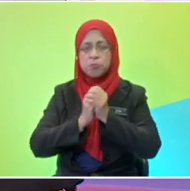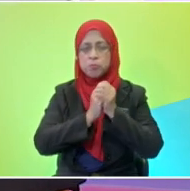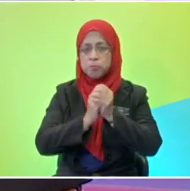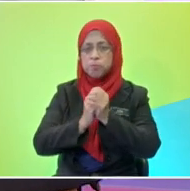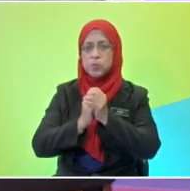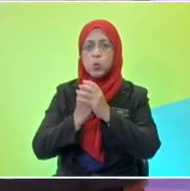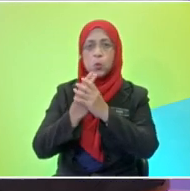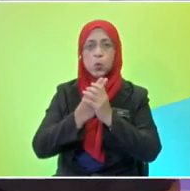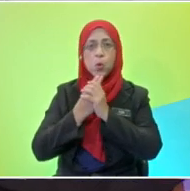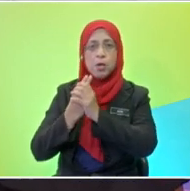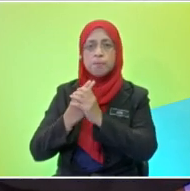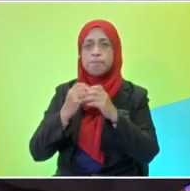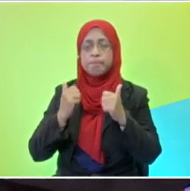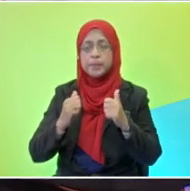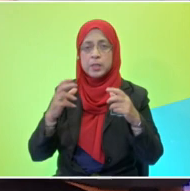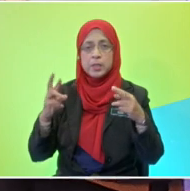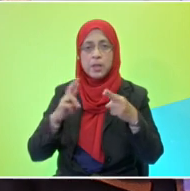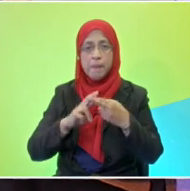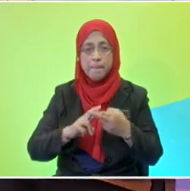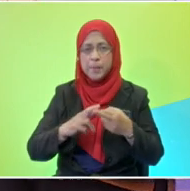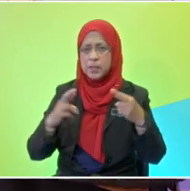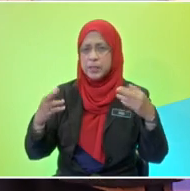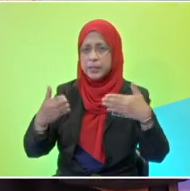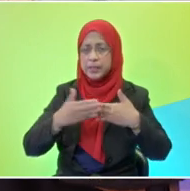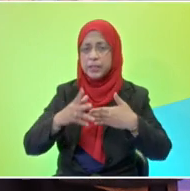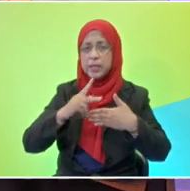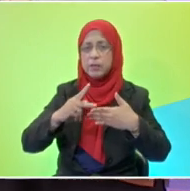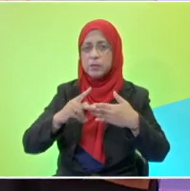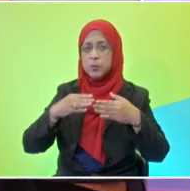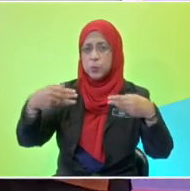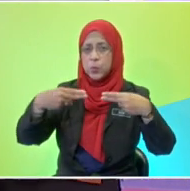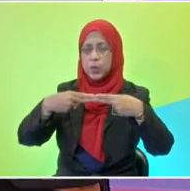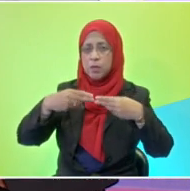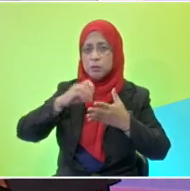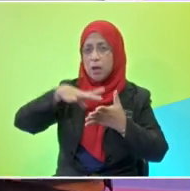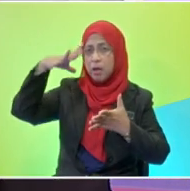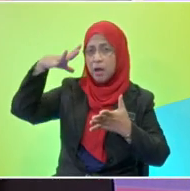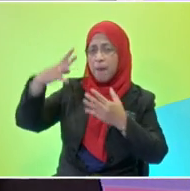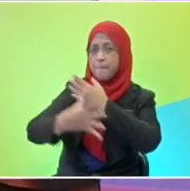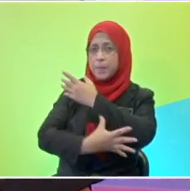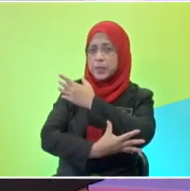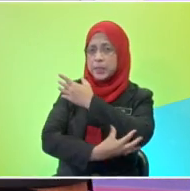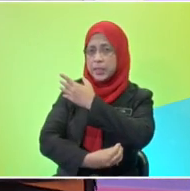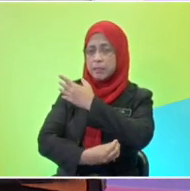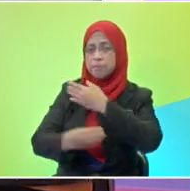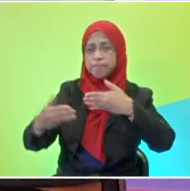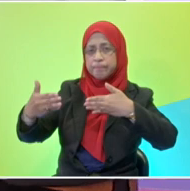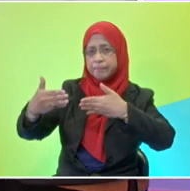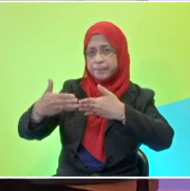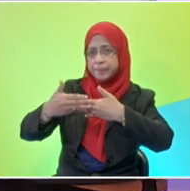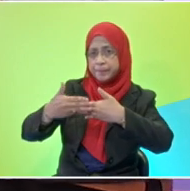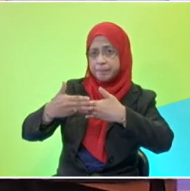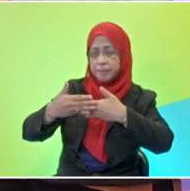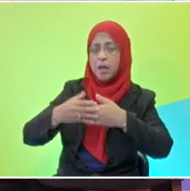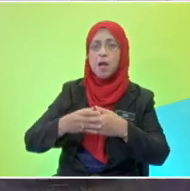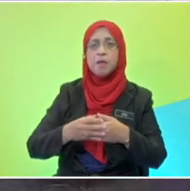akan terbenam dan merapatkan jurang perbedaan antara kaya dan miskin tak laku yang kaya-kaya yang miskin-miskin akan jadi lebih